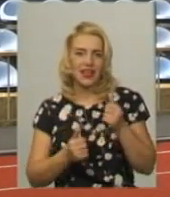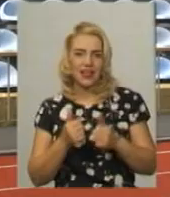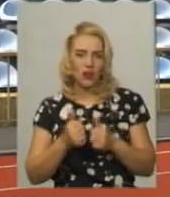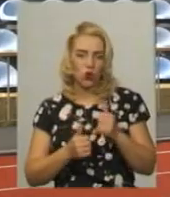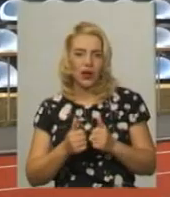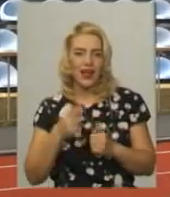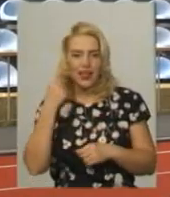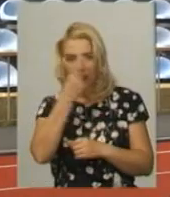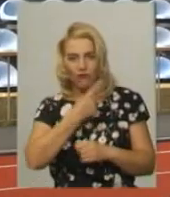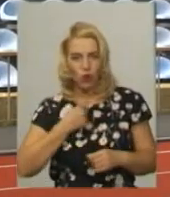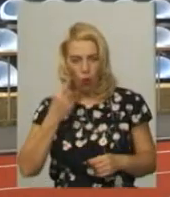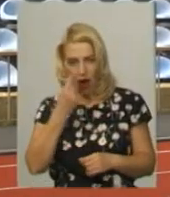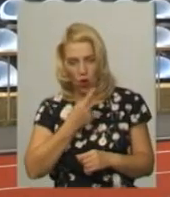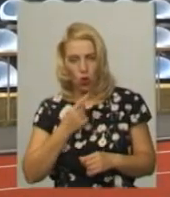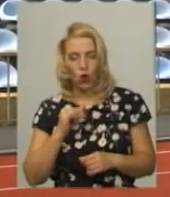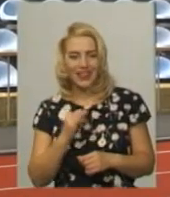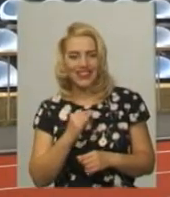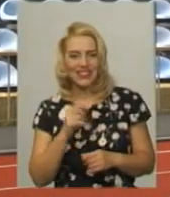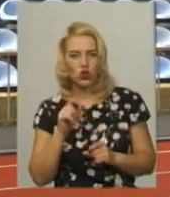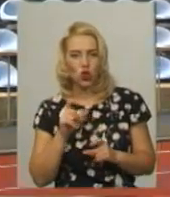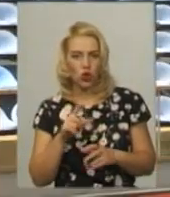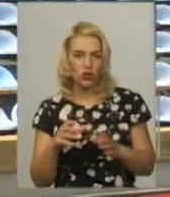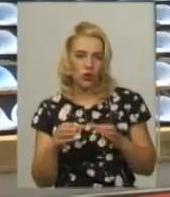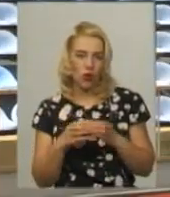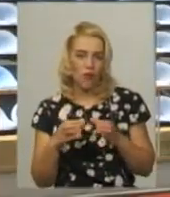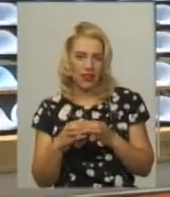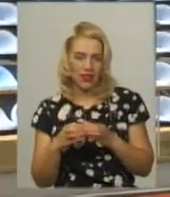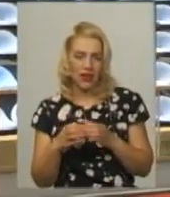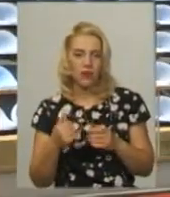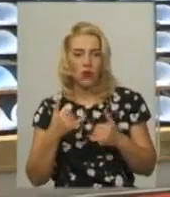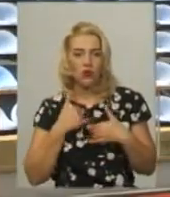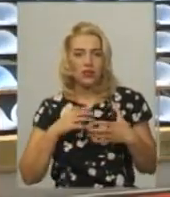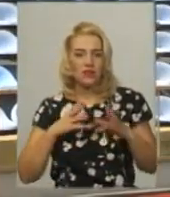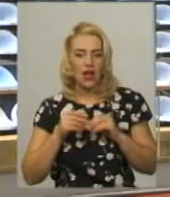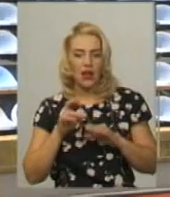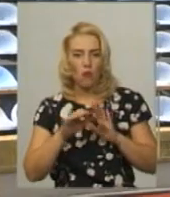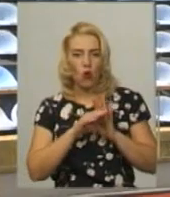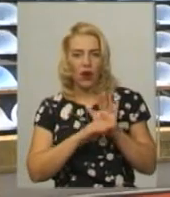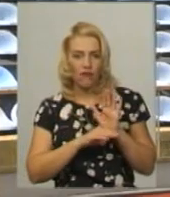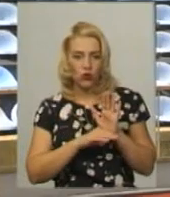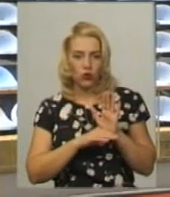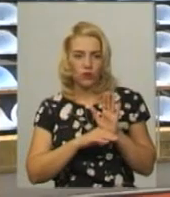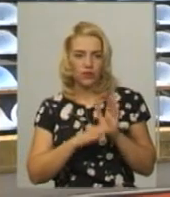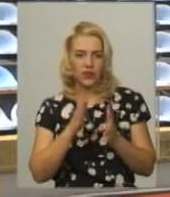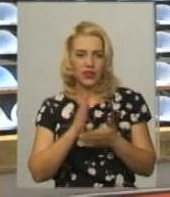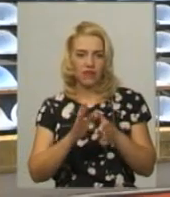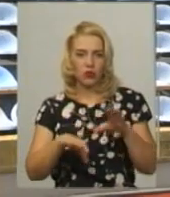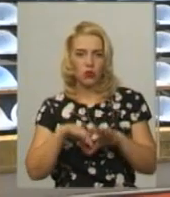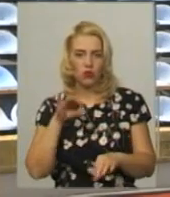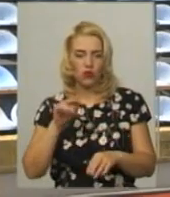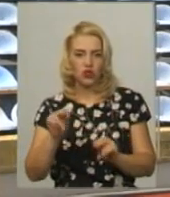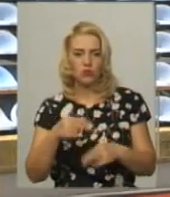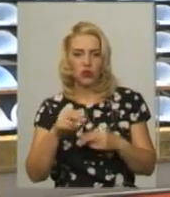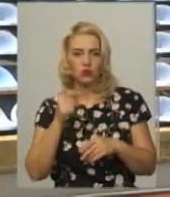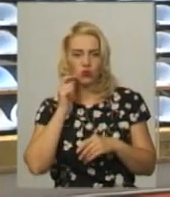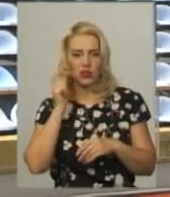індивідуально і золото командних. У нас взагалі по графіку є ще відбірковий чемпіонат